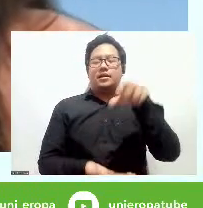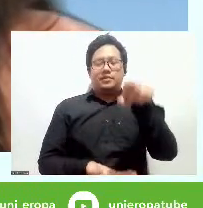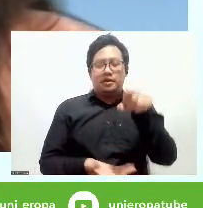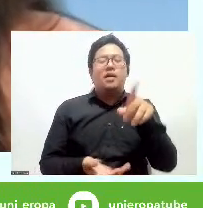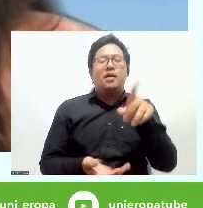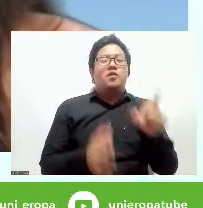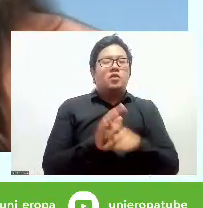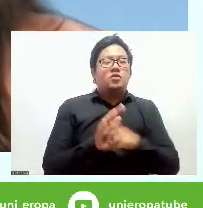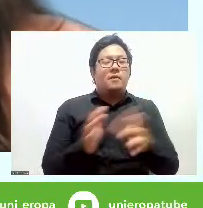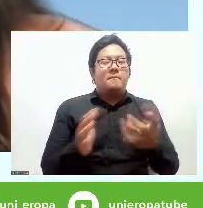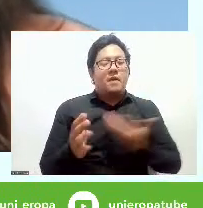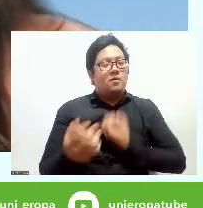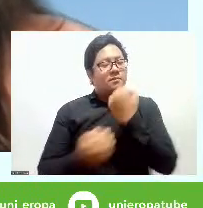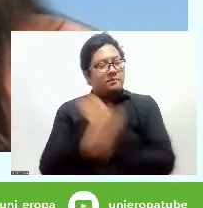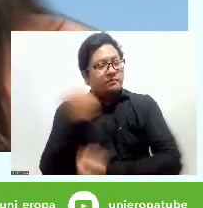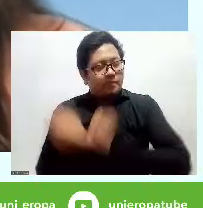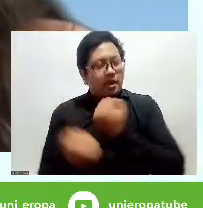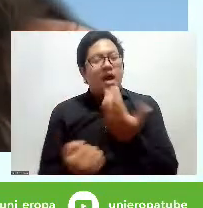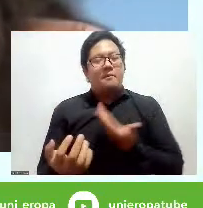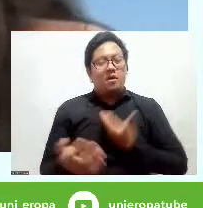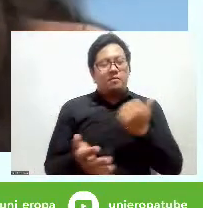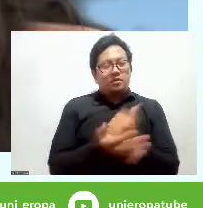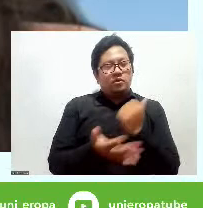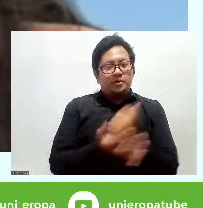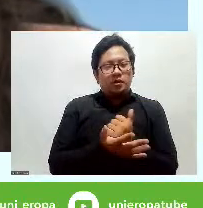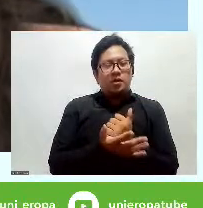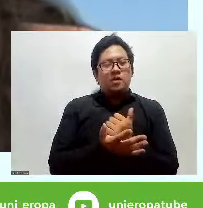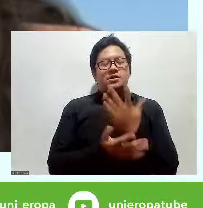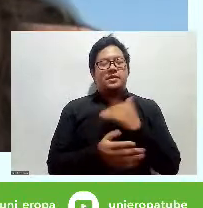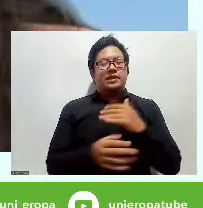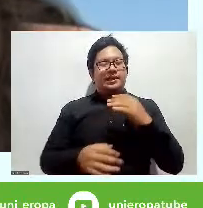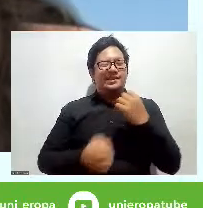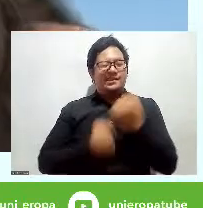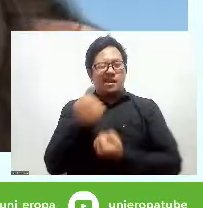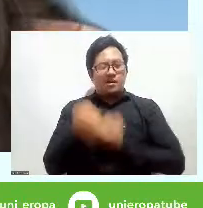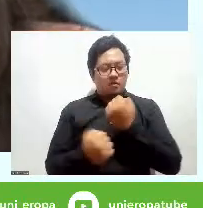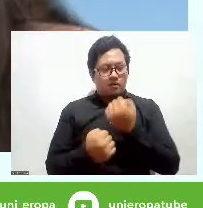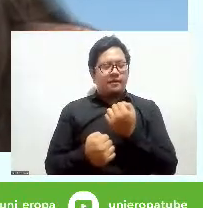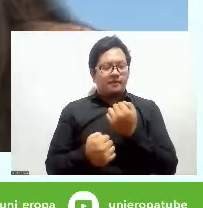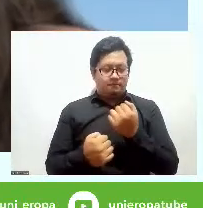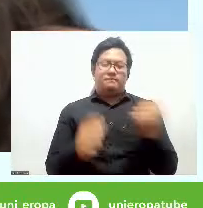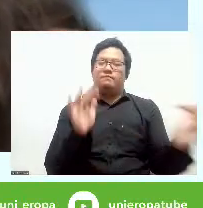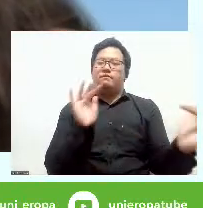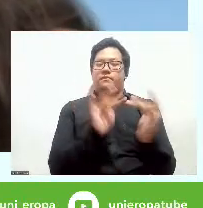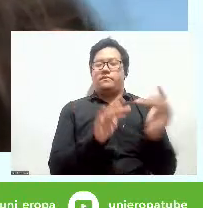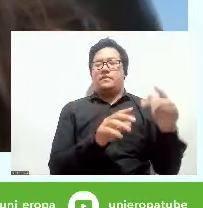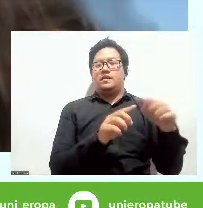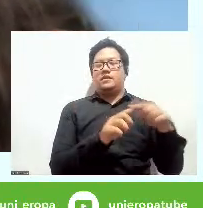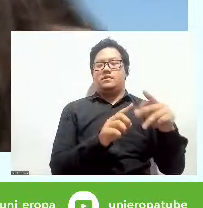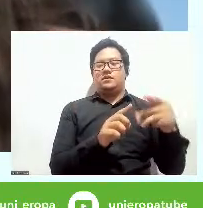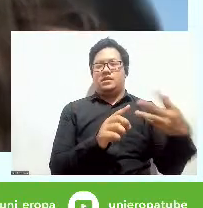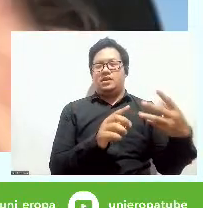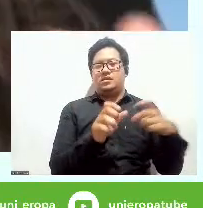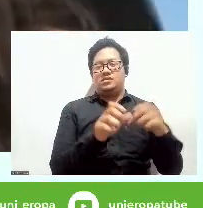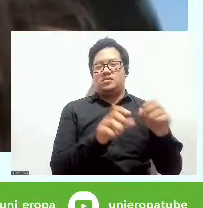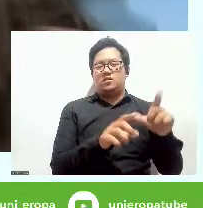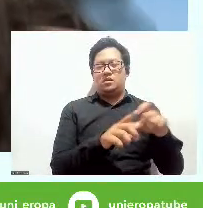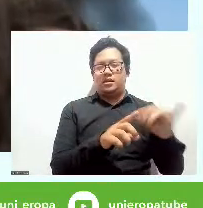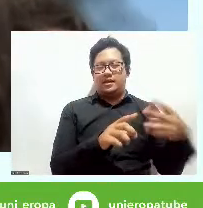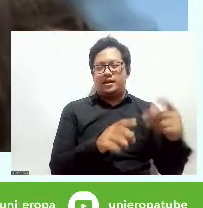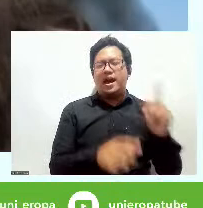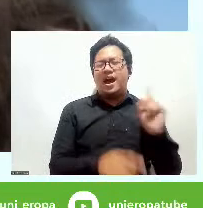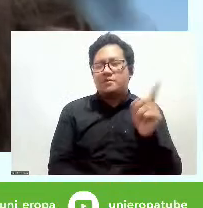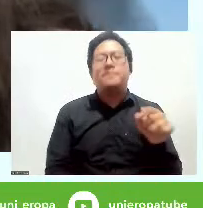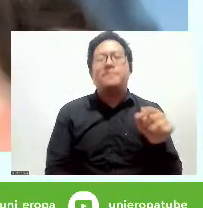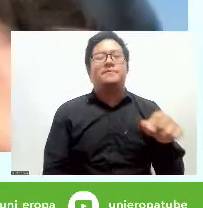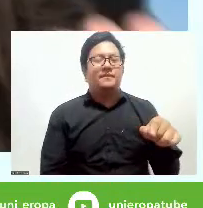realitas direalisasikan di daerah kalian Silahkan hubungi si solder daerah regional kalian kenapa semakin banyak